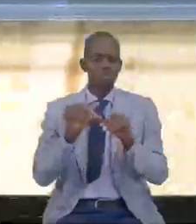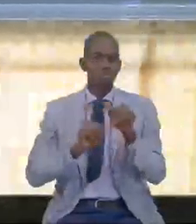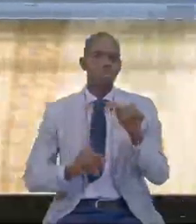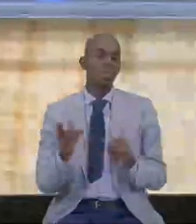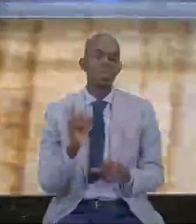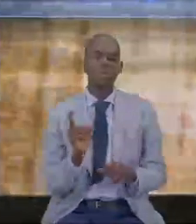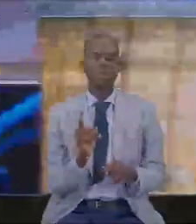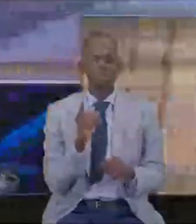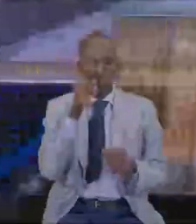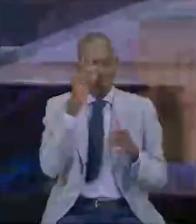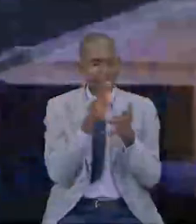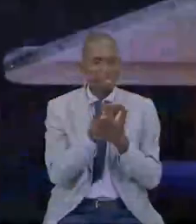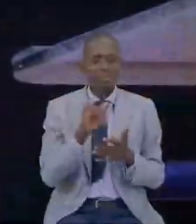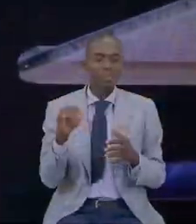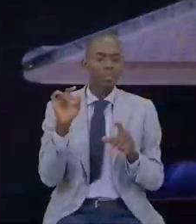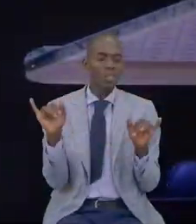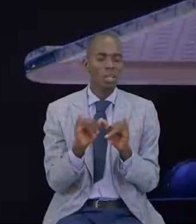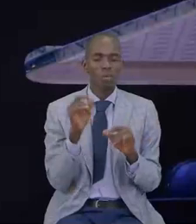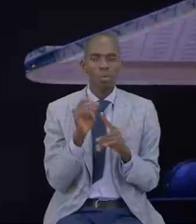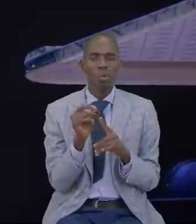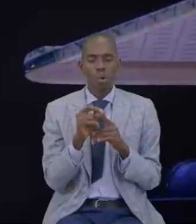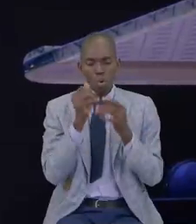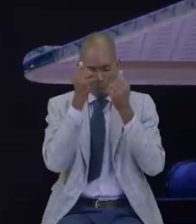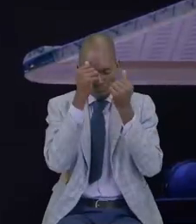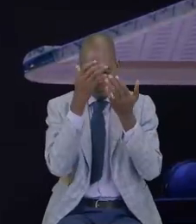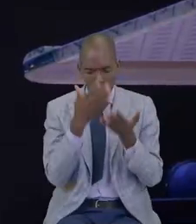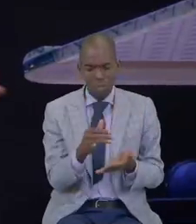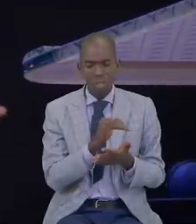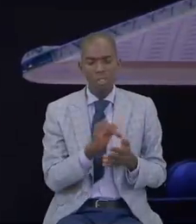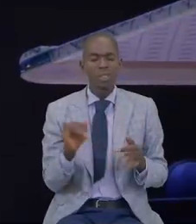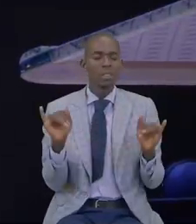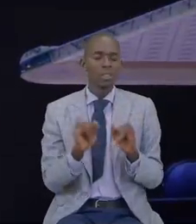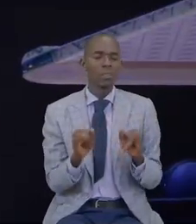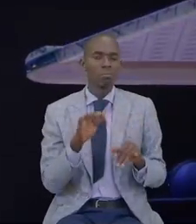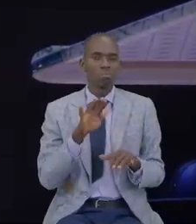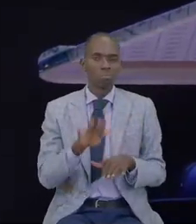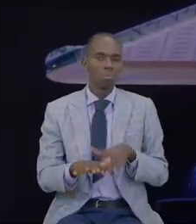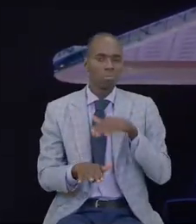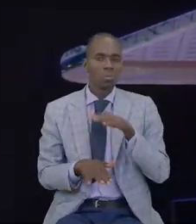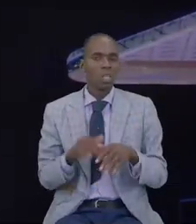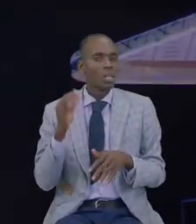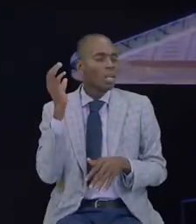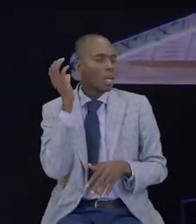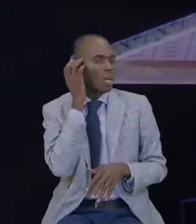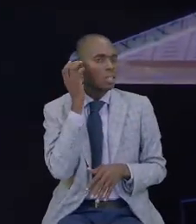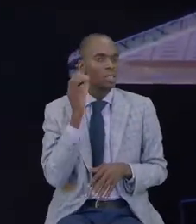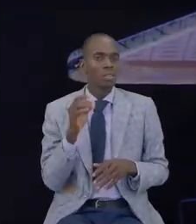ils marchaient sur la même ligne, ils obéissaient au même précepte, ayant la même fondation.